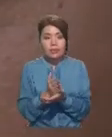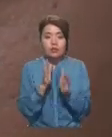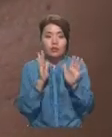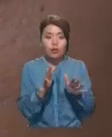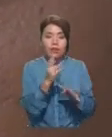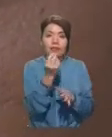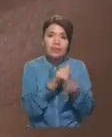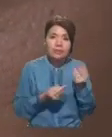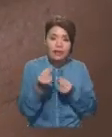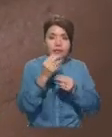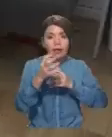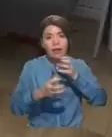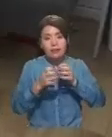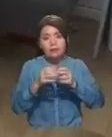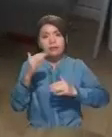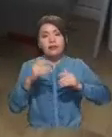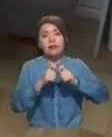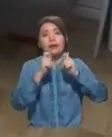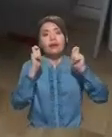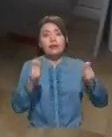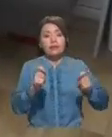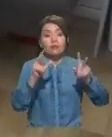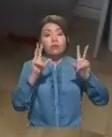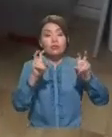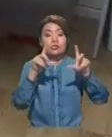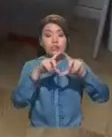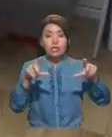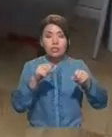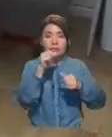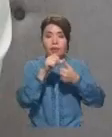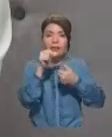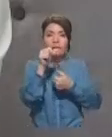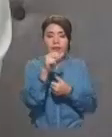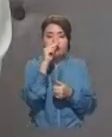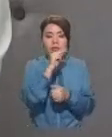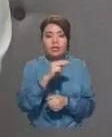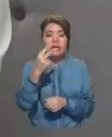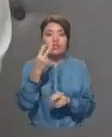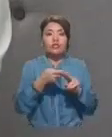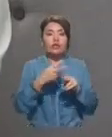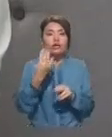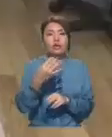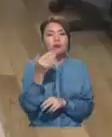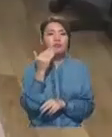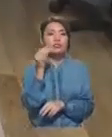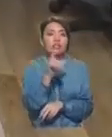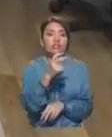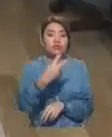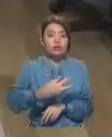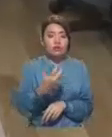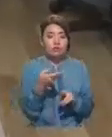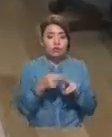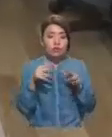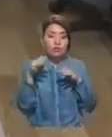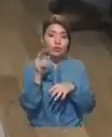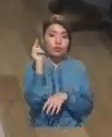мектебі халықаралық деңгейде ашылып тұр. Аталмыш мектепте ерекше білімді қажет ететін 40-қа жуық оқушы бар. Оның 20-ші білім ордасына келіп